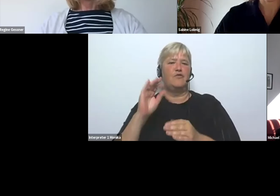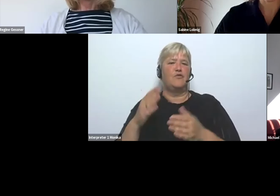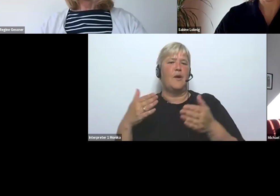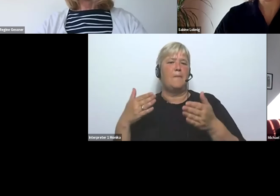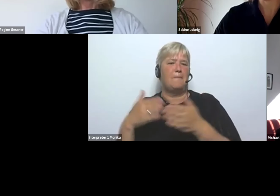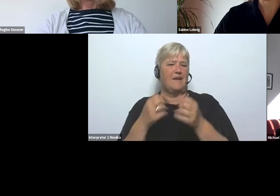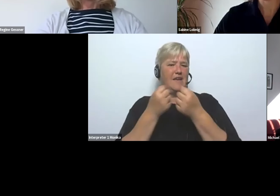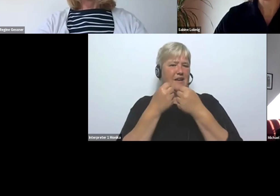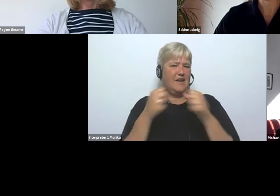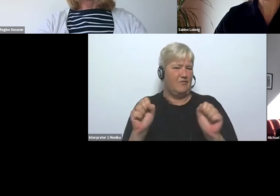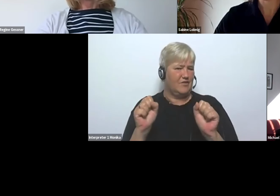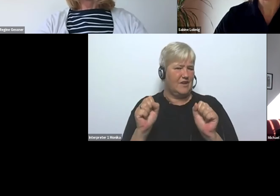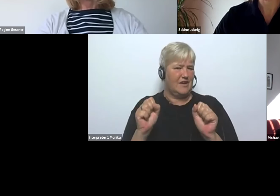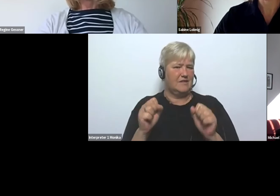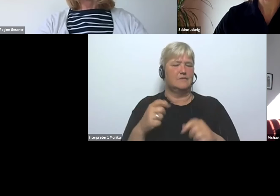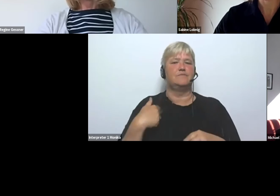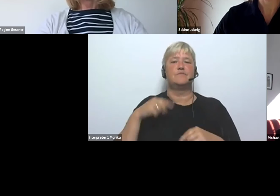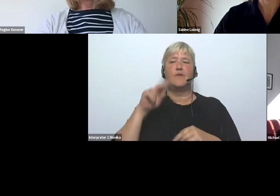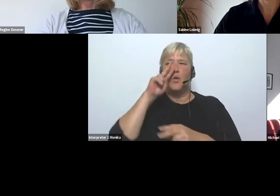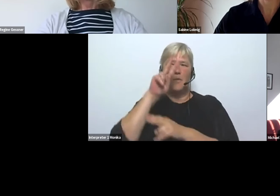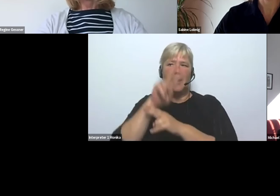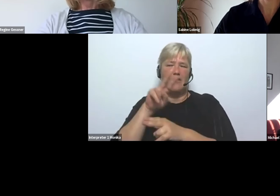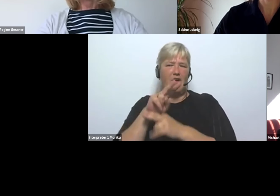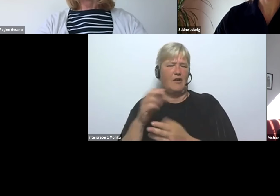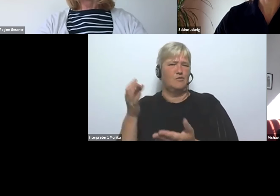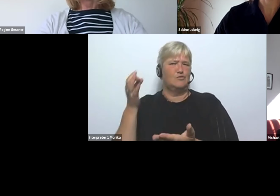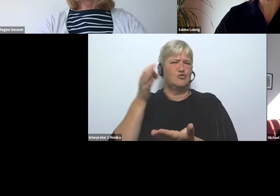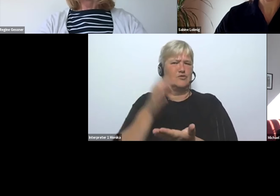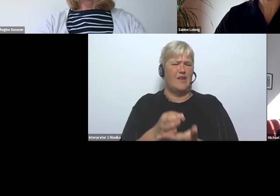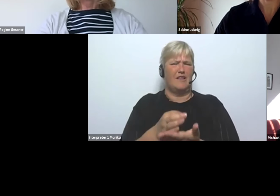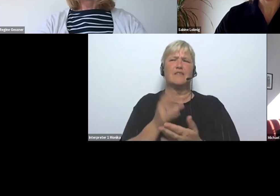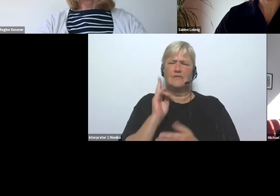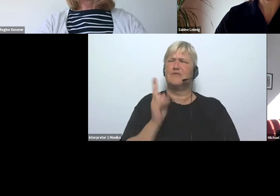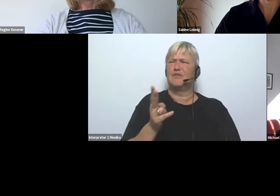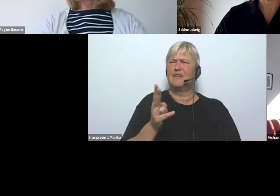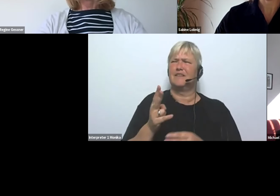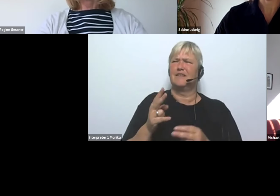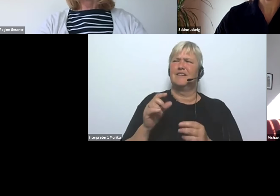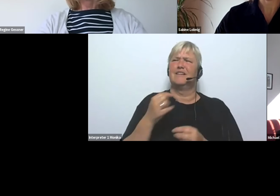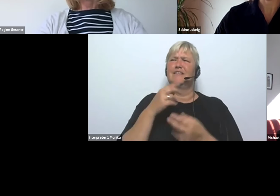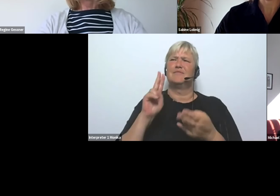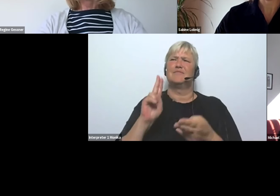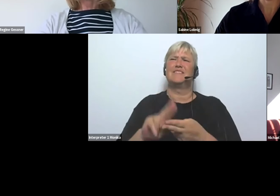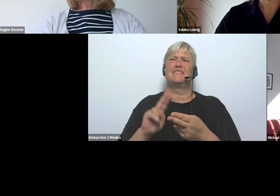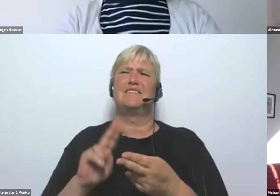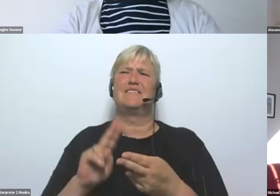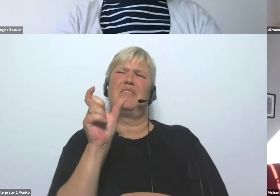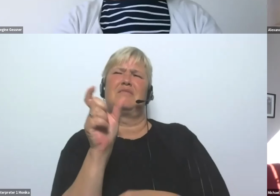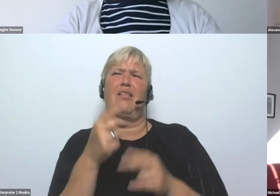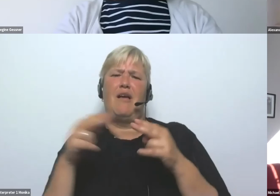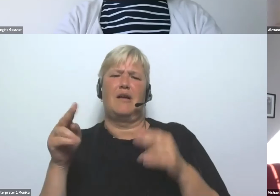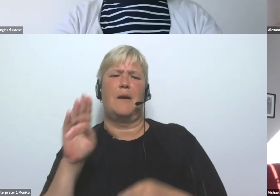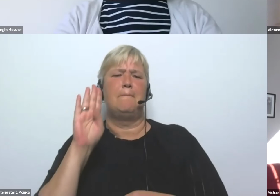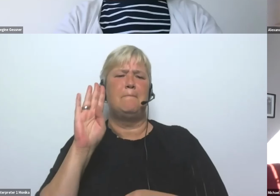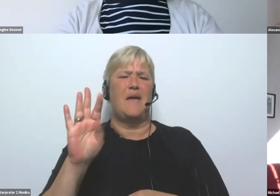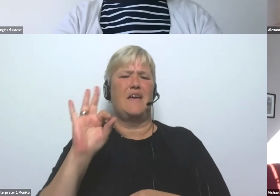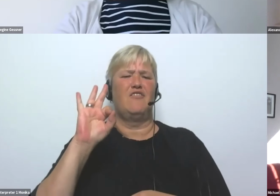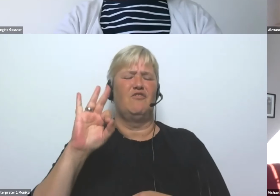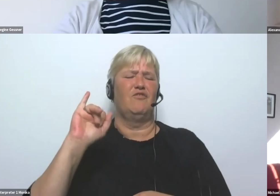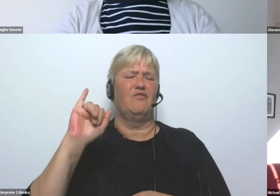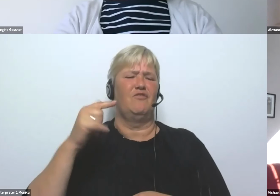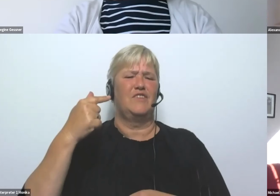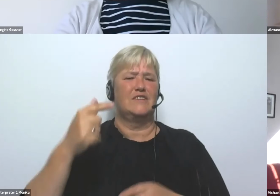Wir haben uns von der Überwachungsstelle ganz kurz, weil der Titel wirklich kompliziert ist, haben wir uns abgekürzt, BFIT-Bund. Vielleicht auch kurz einen kleinen Hinweis,